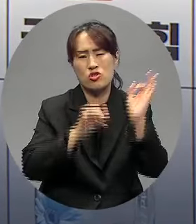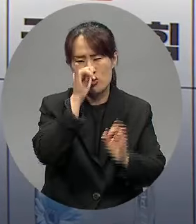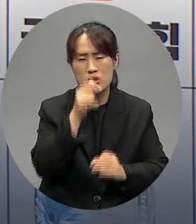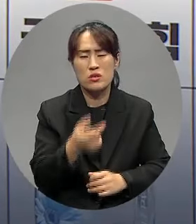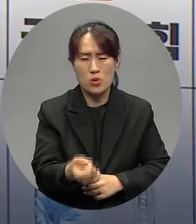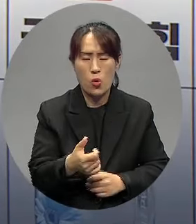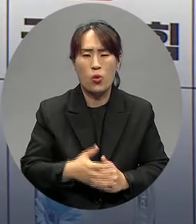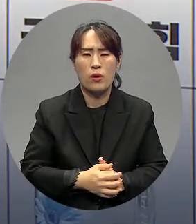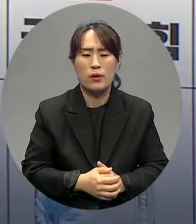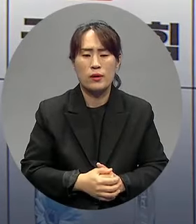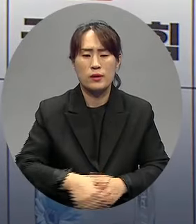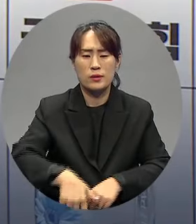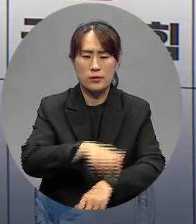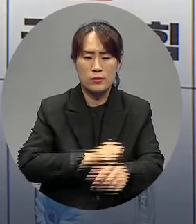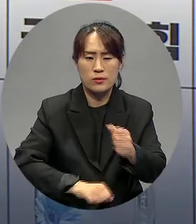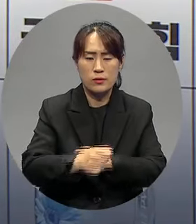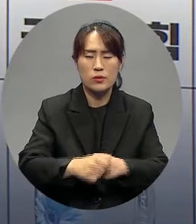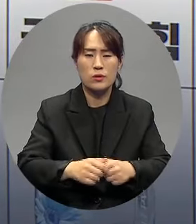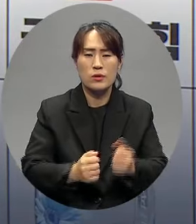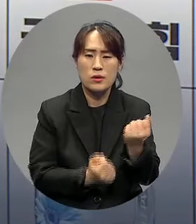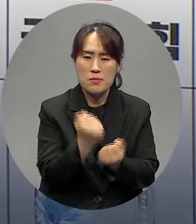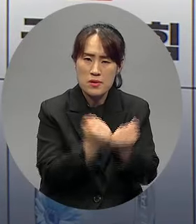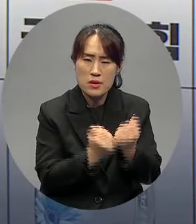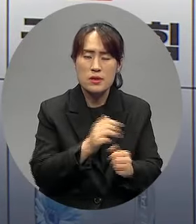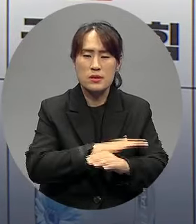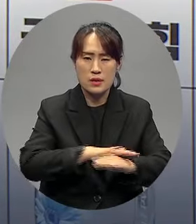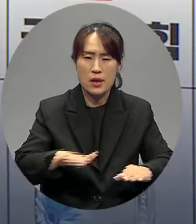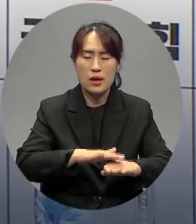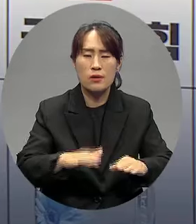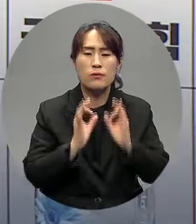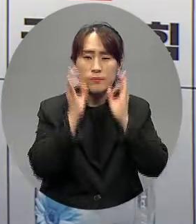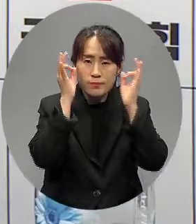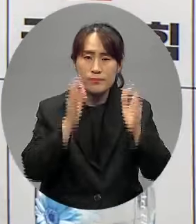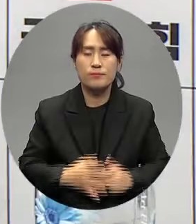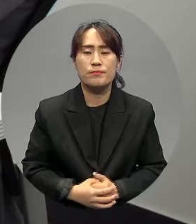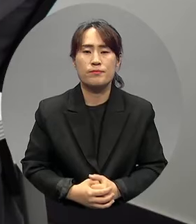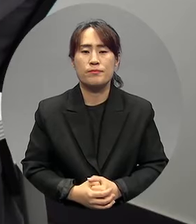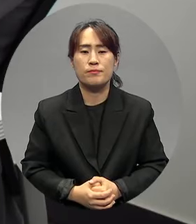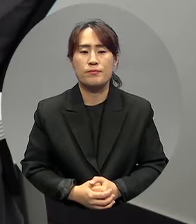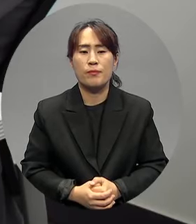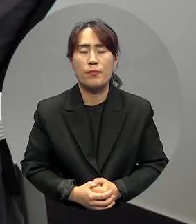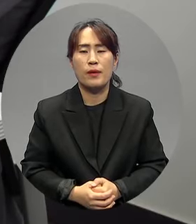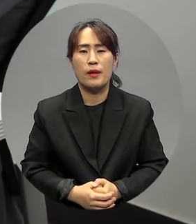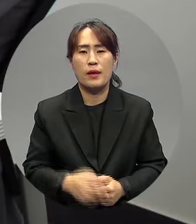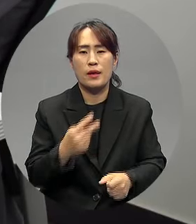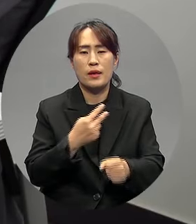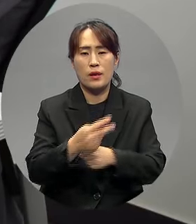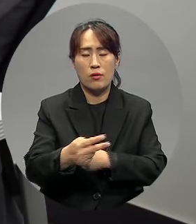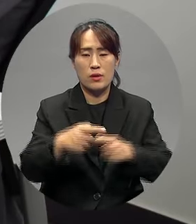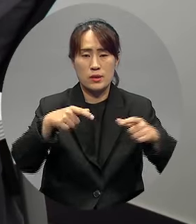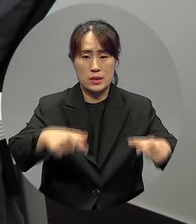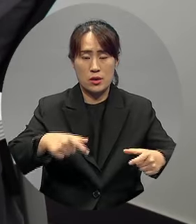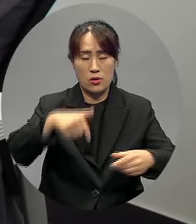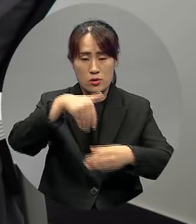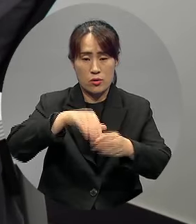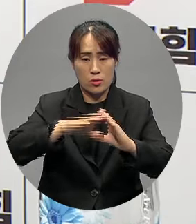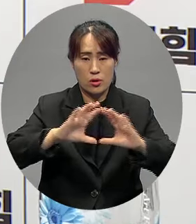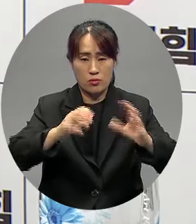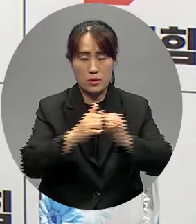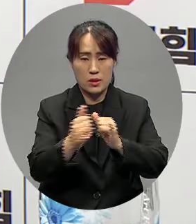같은데 적극적으로 소명하고 해명해서 잘 대응하도록 하겠습니다. 2년 뒤 지방선거에서